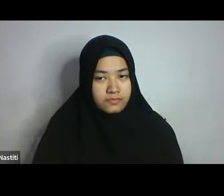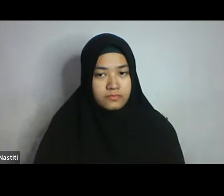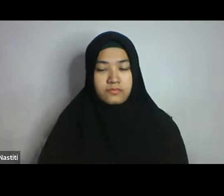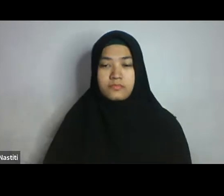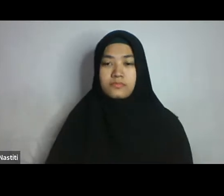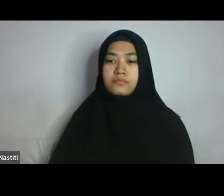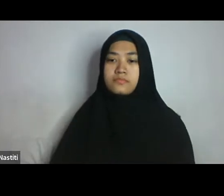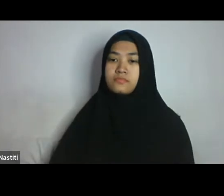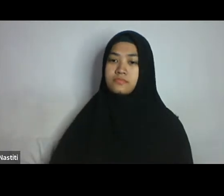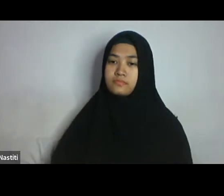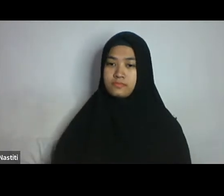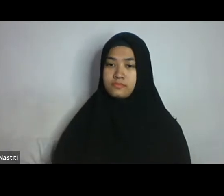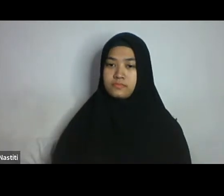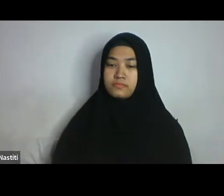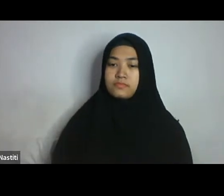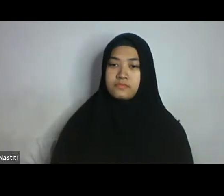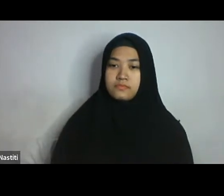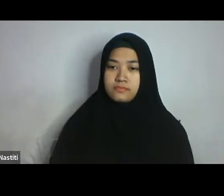Oke.